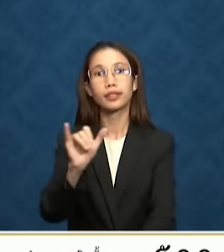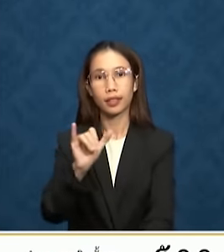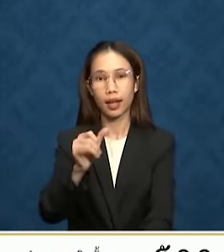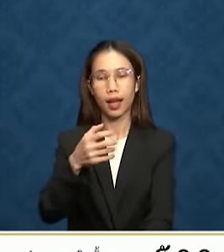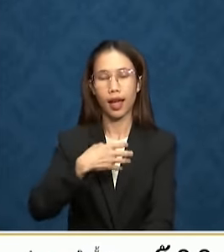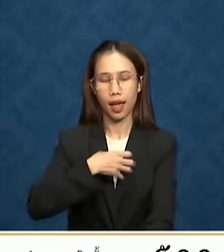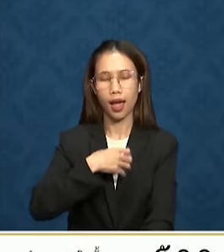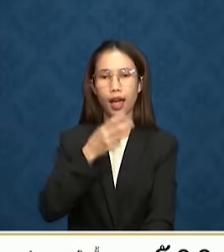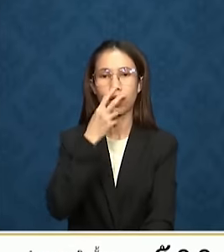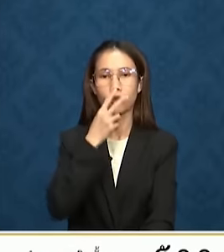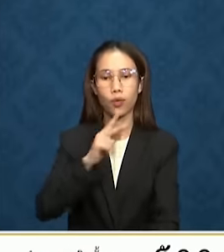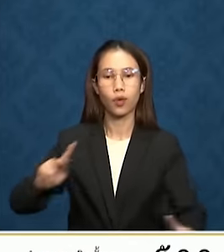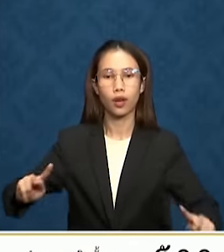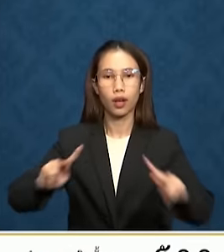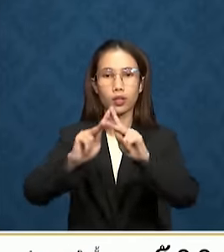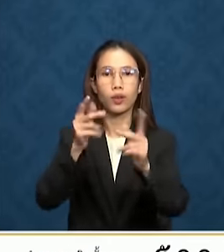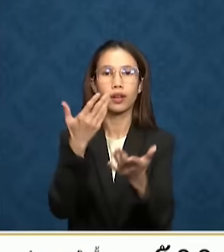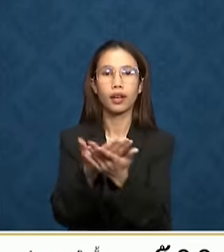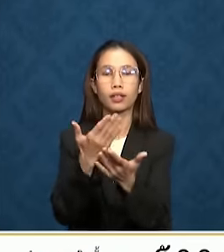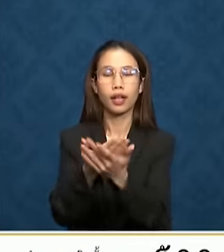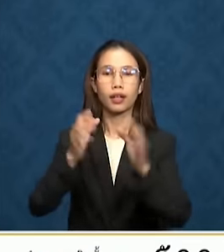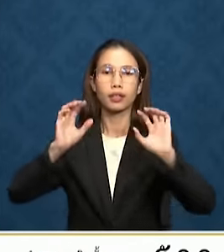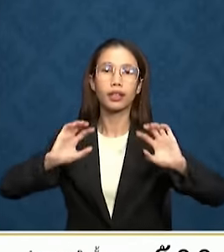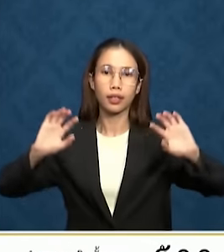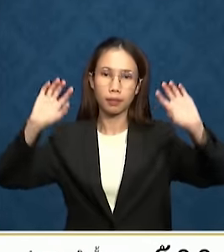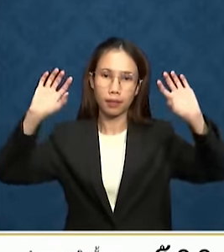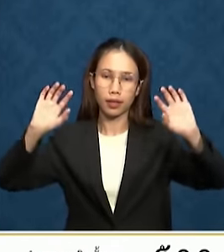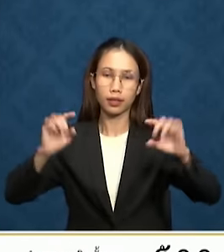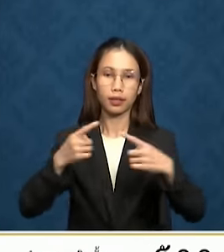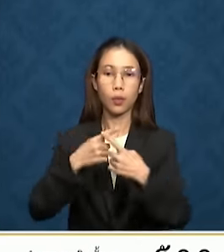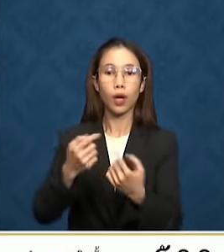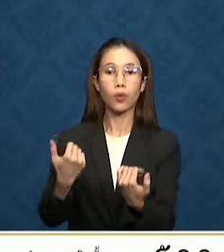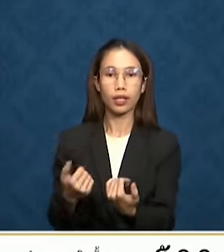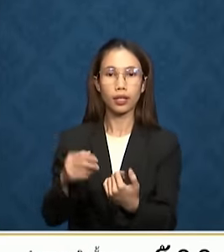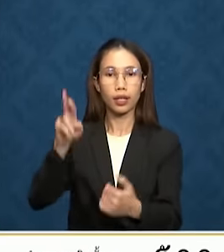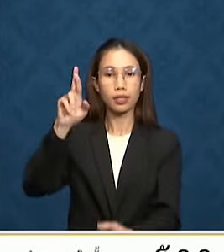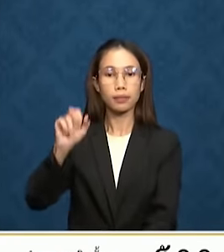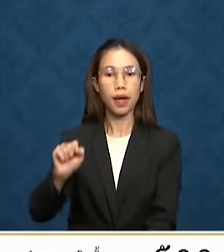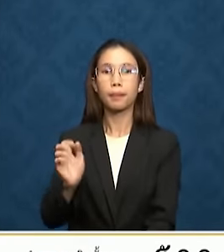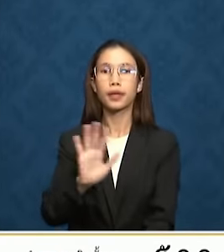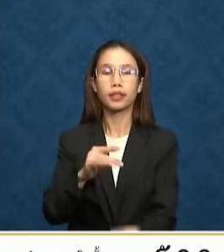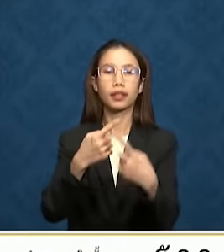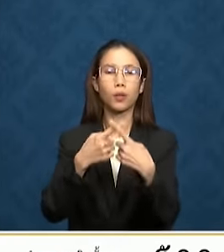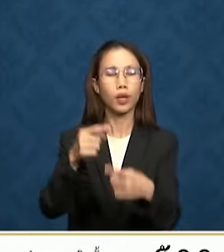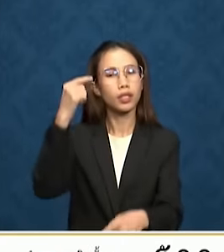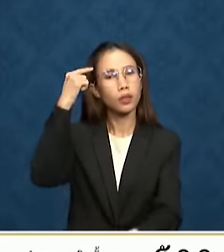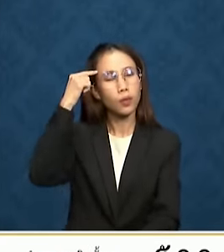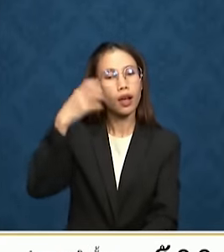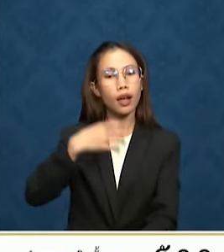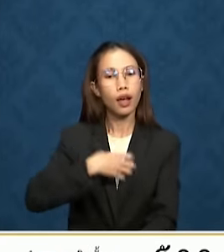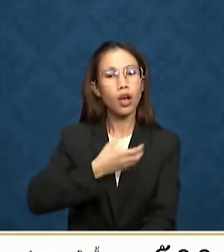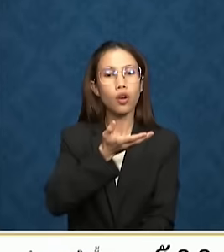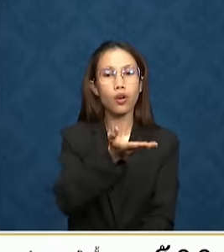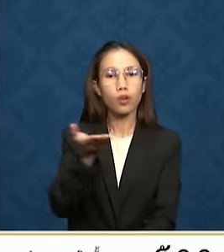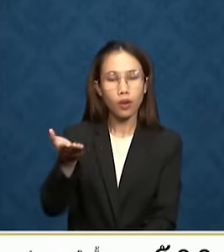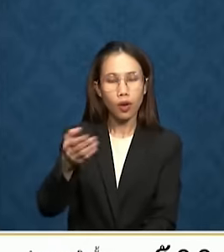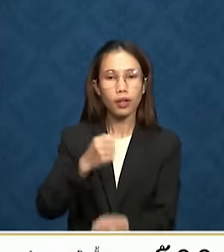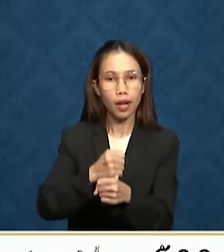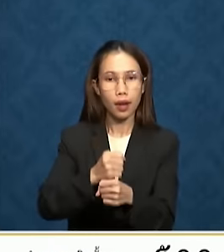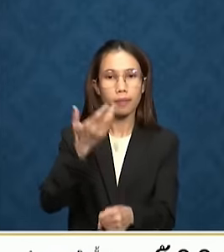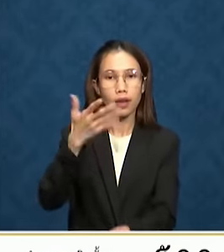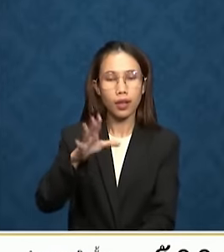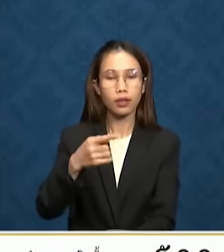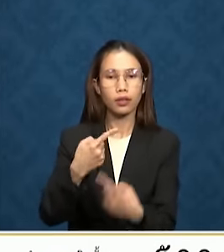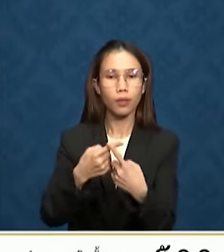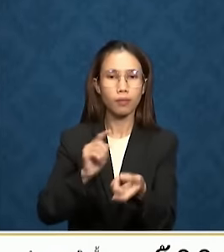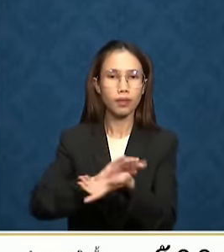ได้ยินเรื่องนี้จากกระทรวงการคลังจากทางรัฐบาลไม่จำเป็นต้องในวิธีนี้ก็ได้นะครับแต่ว่าเป็นสิ่งที่ที่ท่านได้ได้ทำมาบ้างแล้วผมก็เห็นว่า